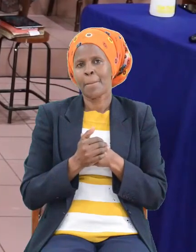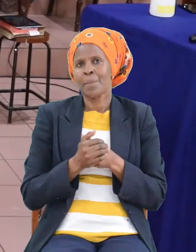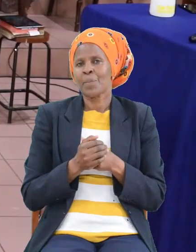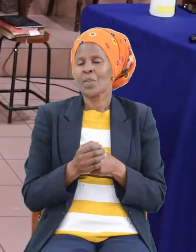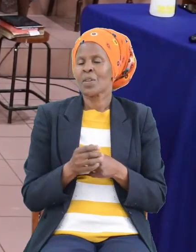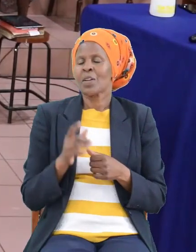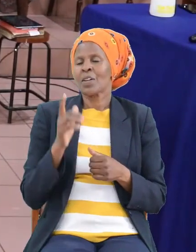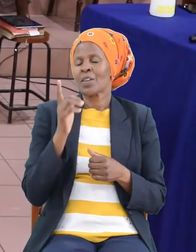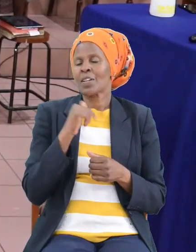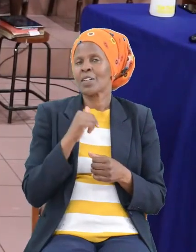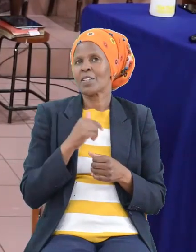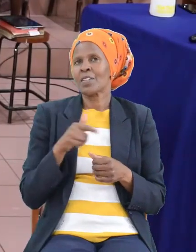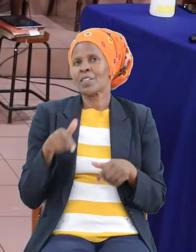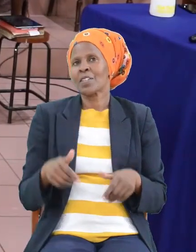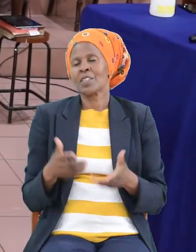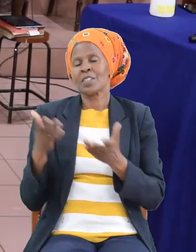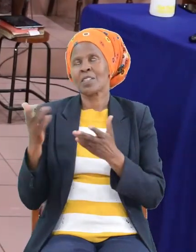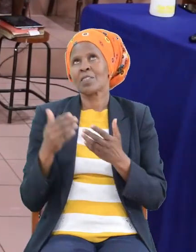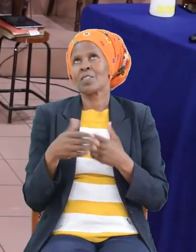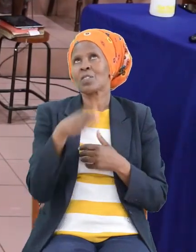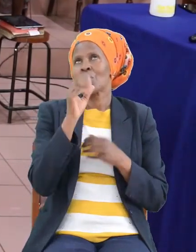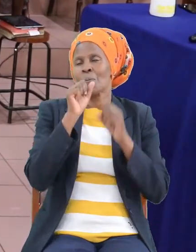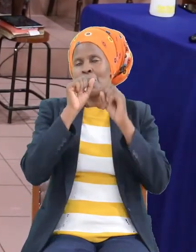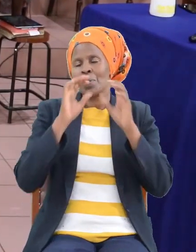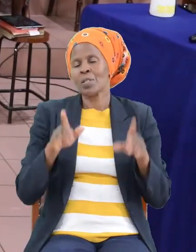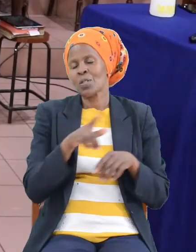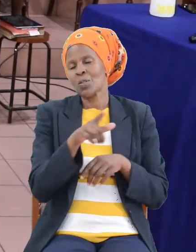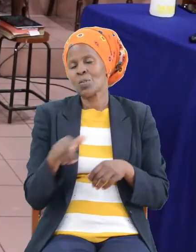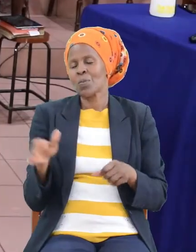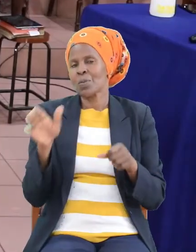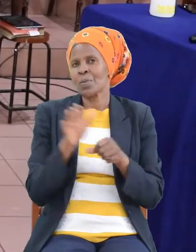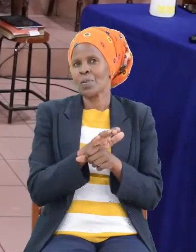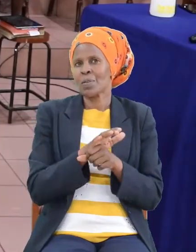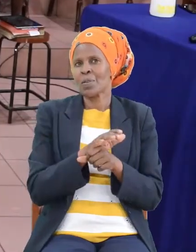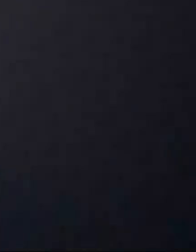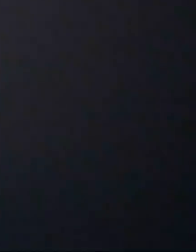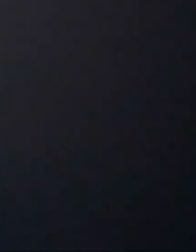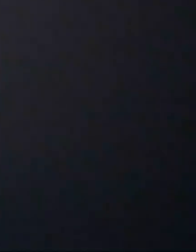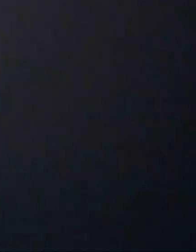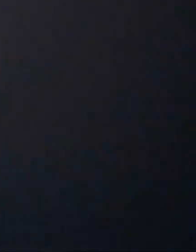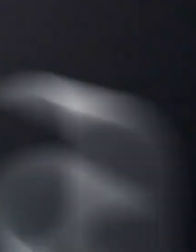tumefika kikomo cha hii ibada na Bwana awabariki sana. Injili inaendelea.